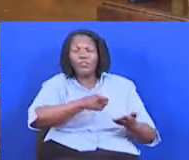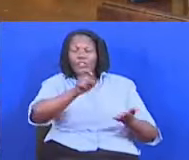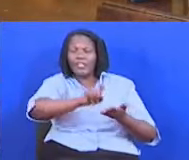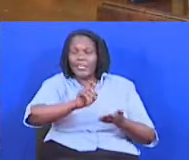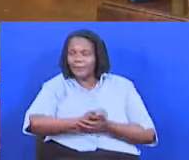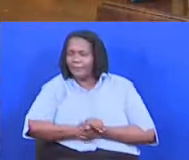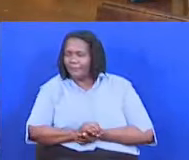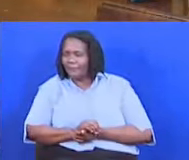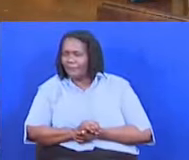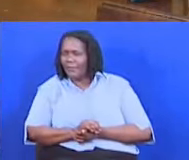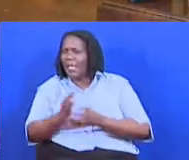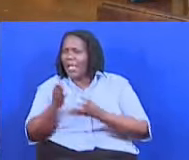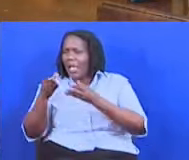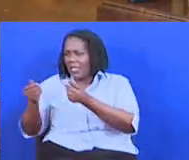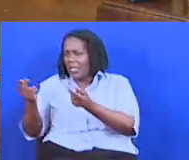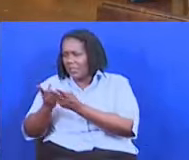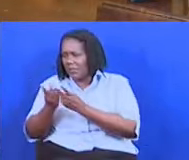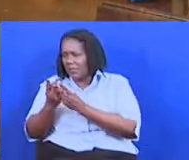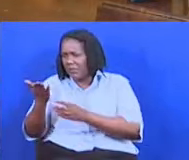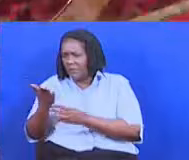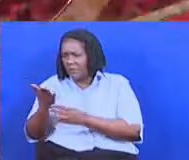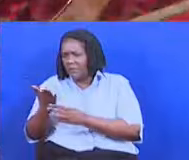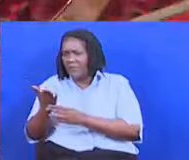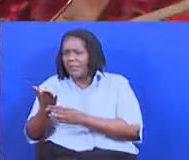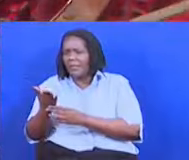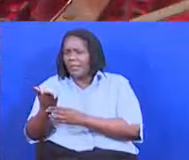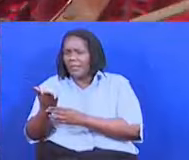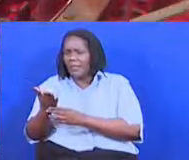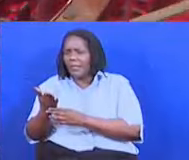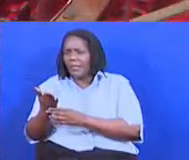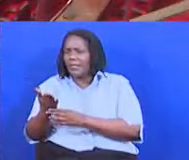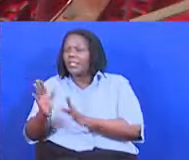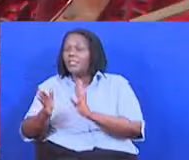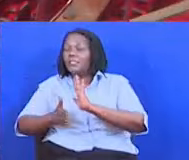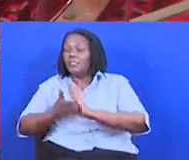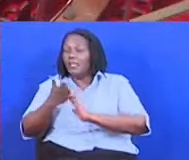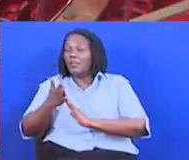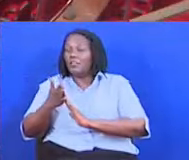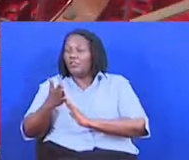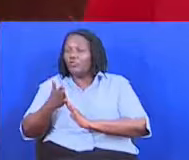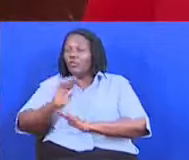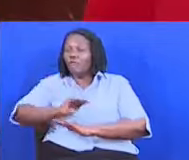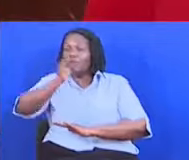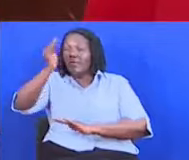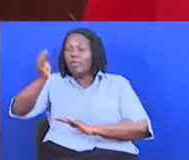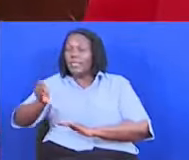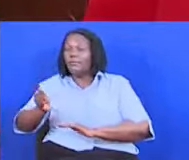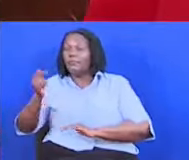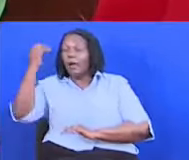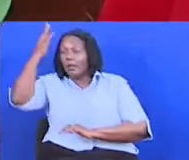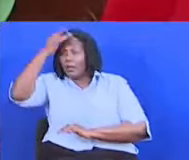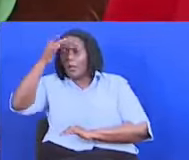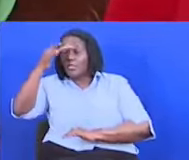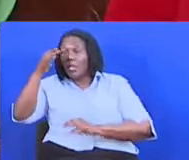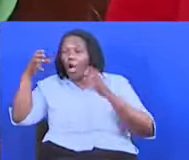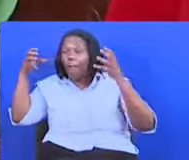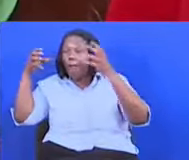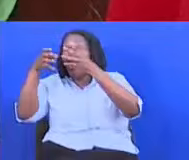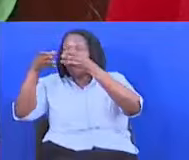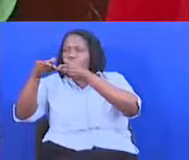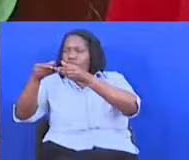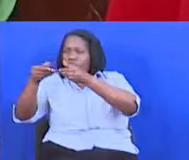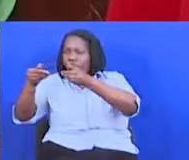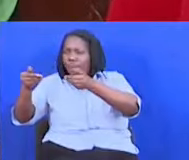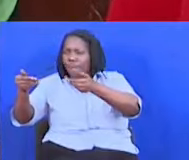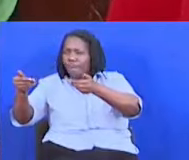zinasababisha theluji iliyo kwenye mlima Kilimanjaro kuyeyuka, je, serikali ina mpango gani kugawa